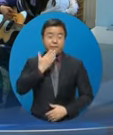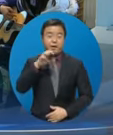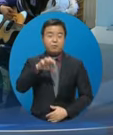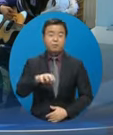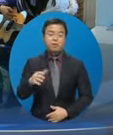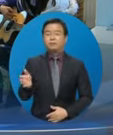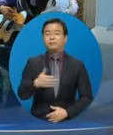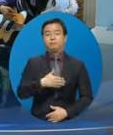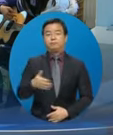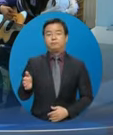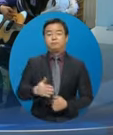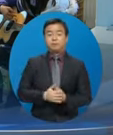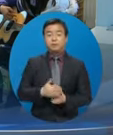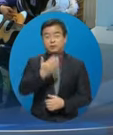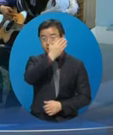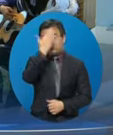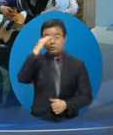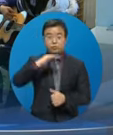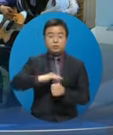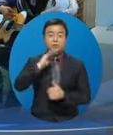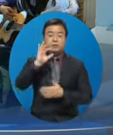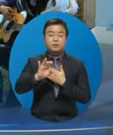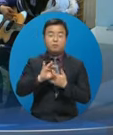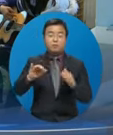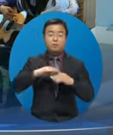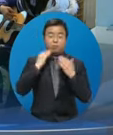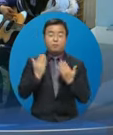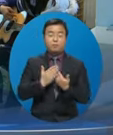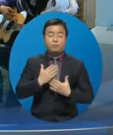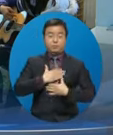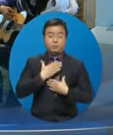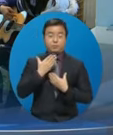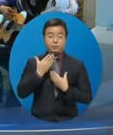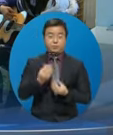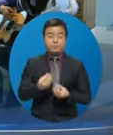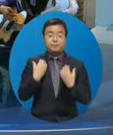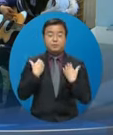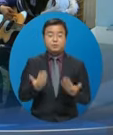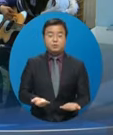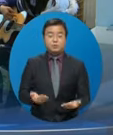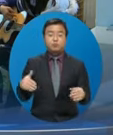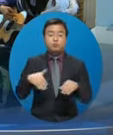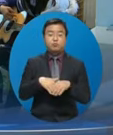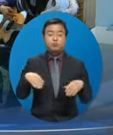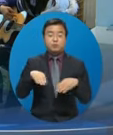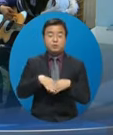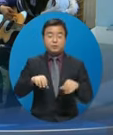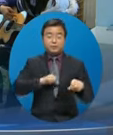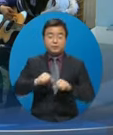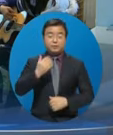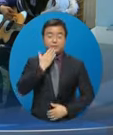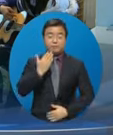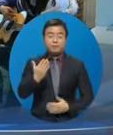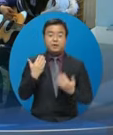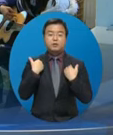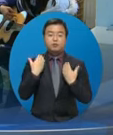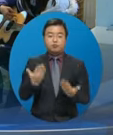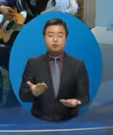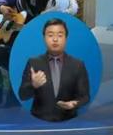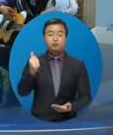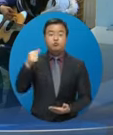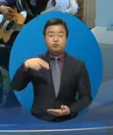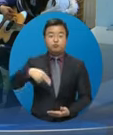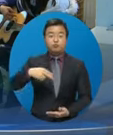이 청소년이면 누구나 마음껏 쉴수 있고 또 문화 활동도 할수 있는 청소년 휴 카페가 요즘 아주